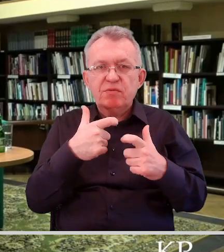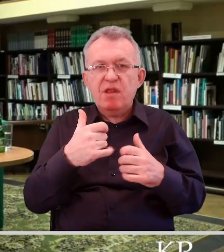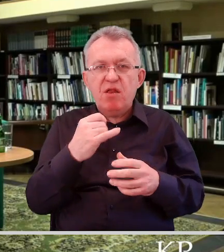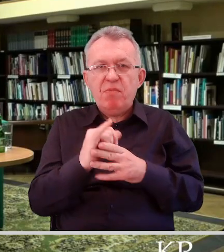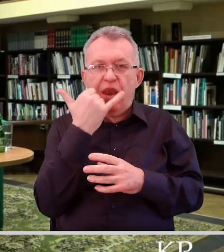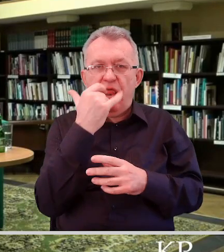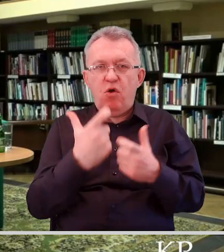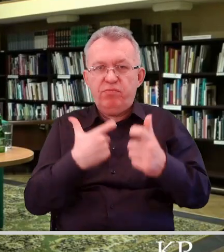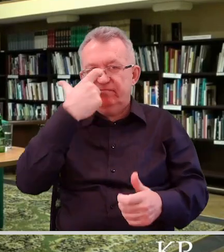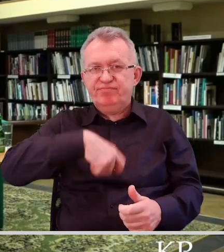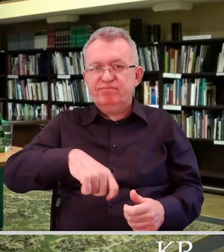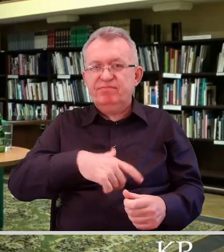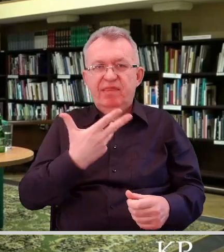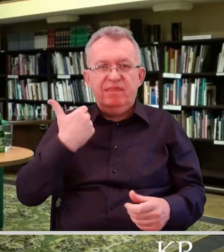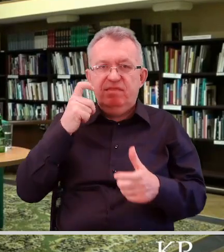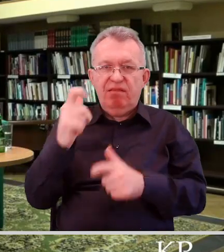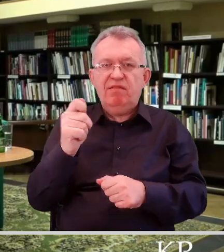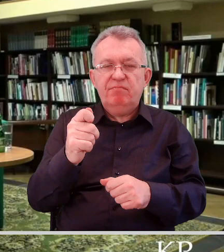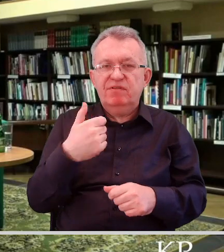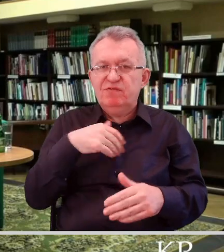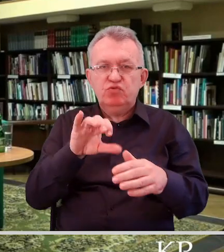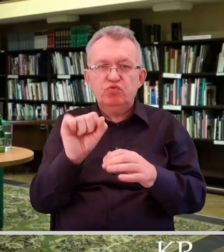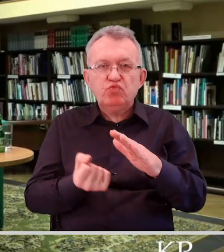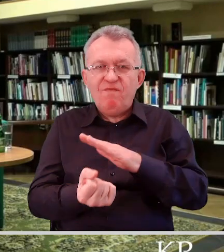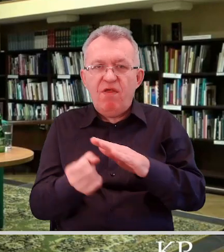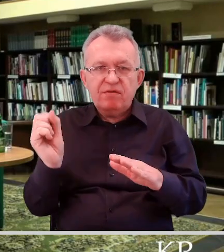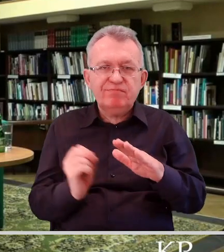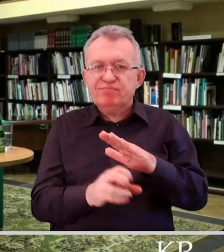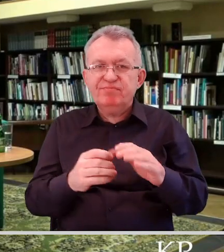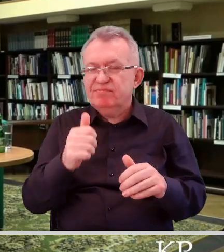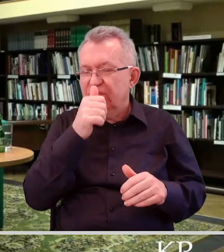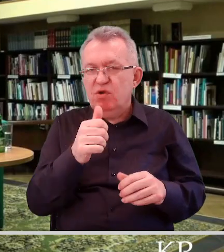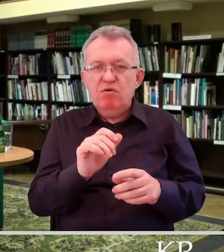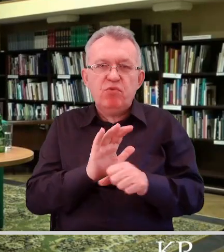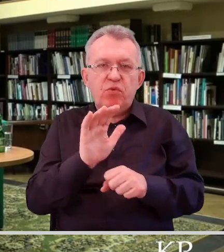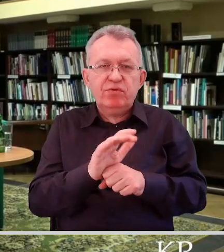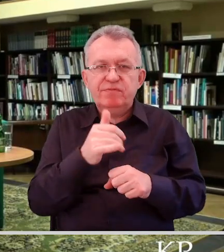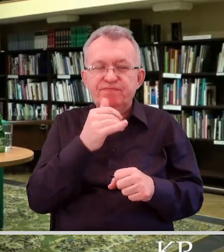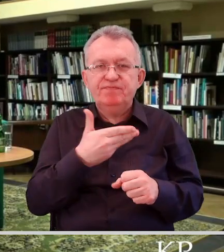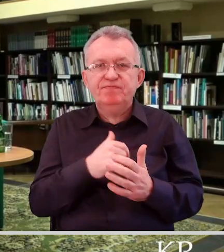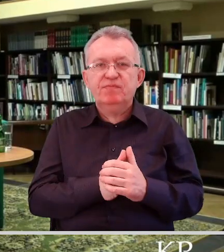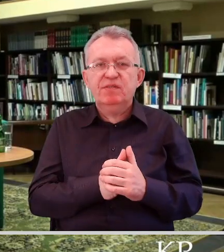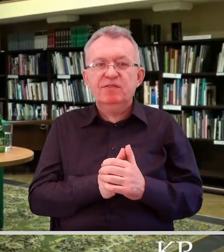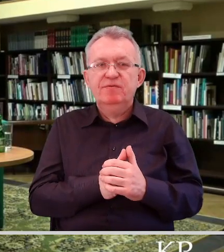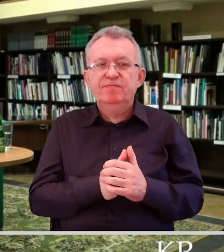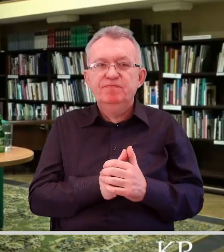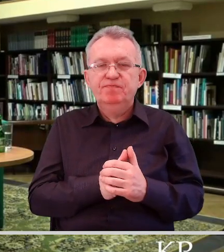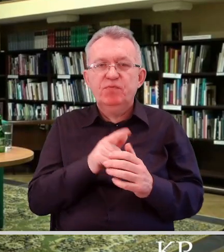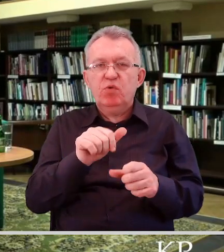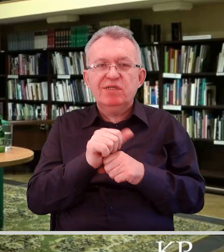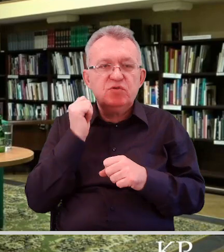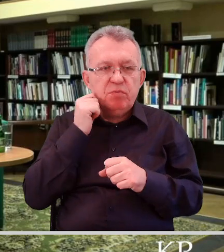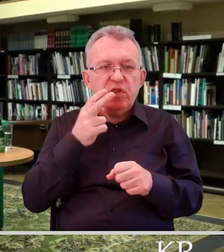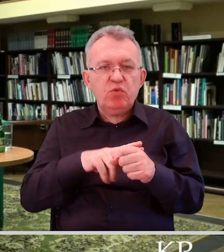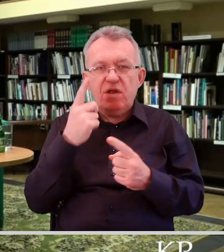lalki, która nie daje właśnie się zaszufladkować, zrobić z siebie produktu i tak dalej. To jest też kobieta,